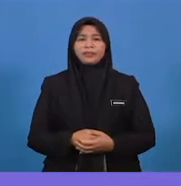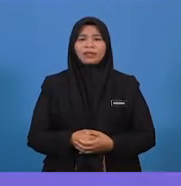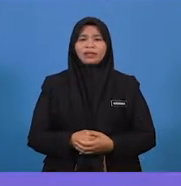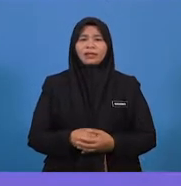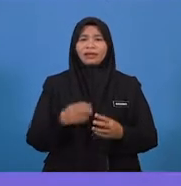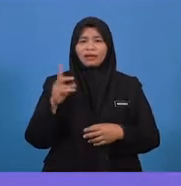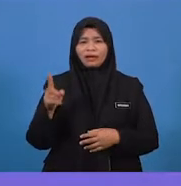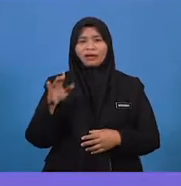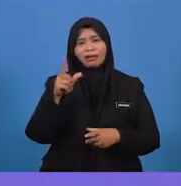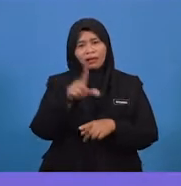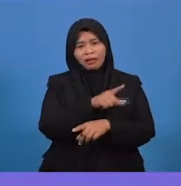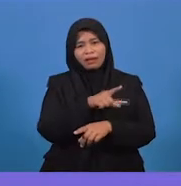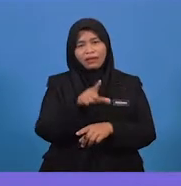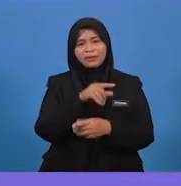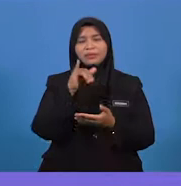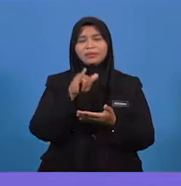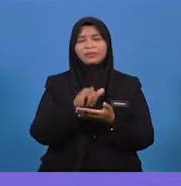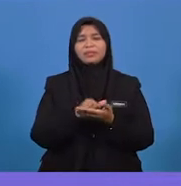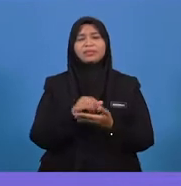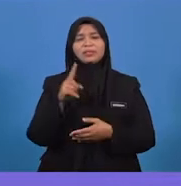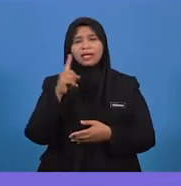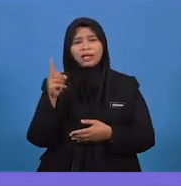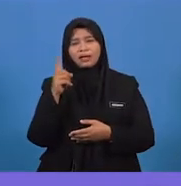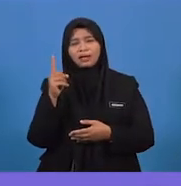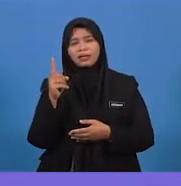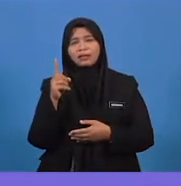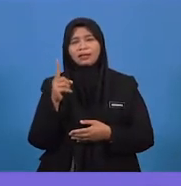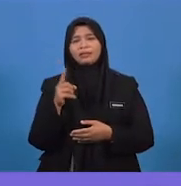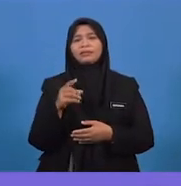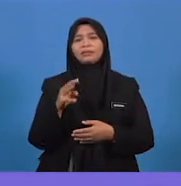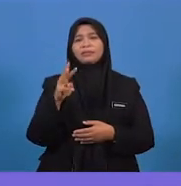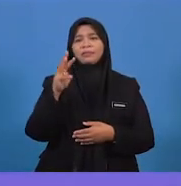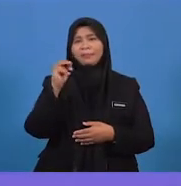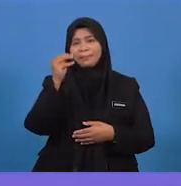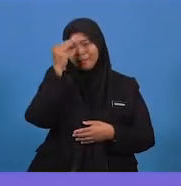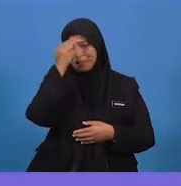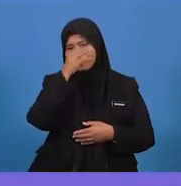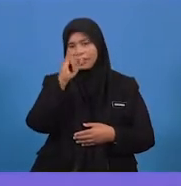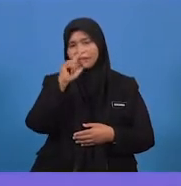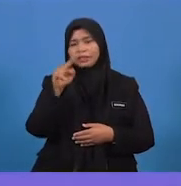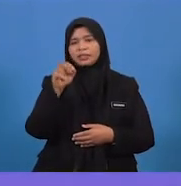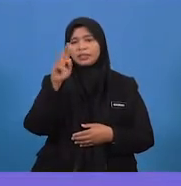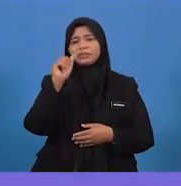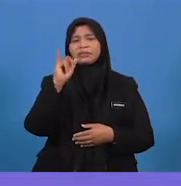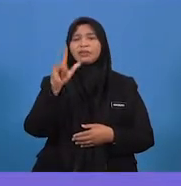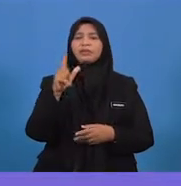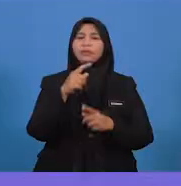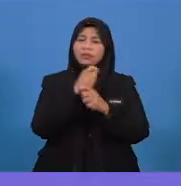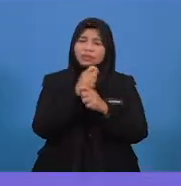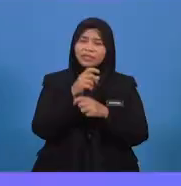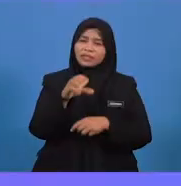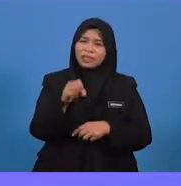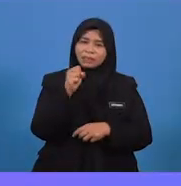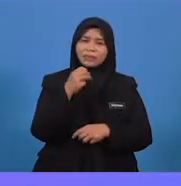kedinginan. Ha, lagu tersebut memang sangat sinonim dengan malaikat Israel yang bertugas mencabut